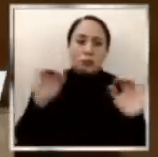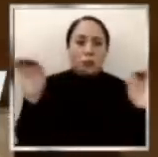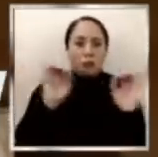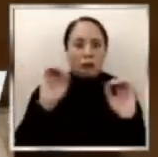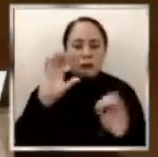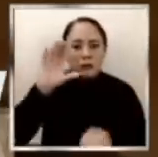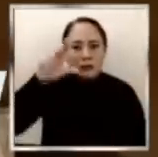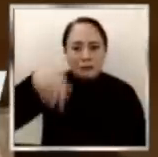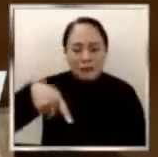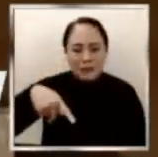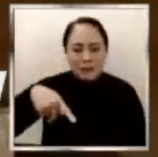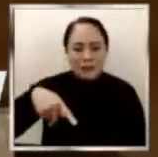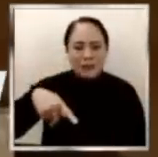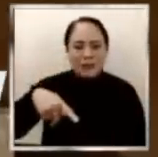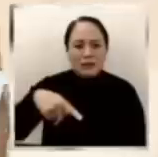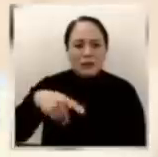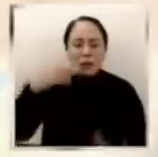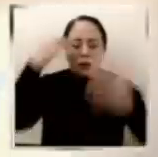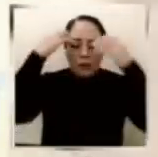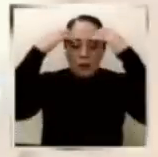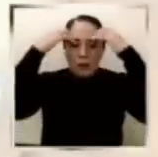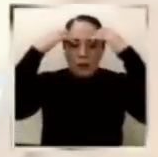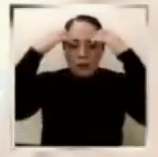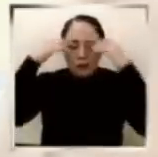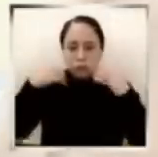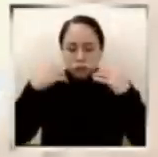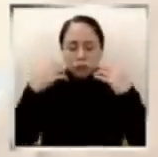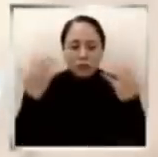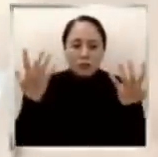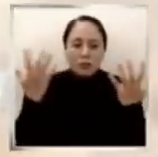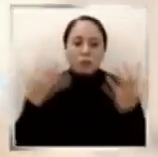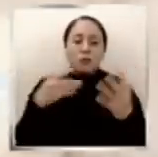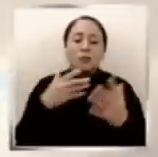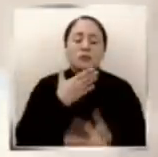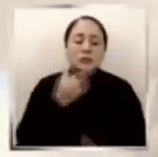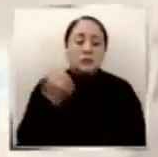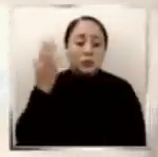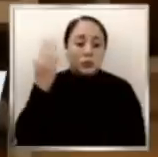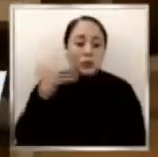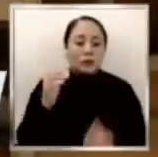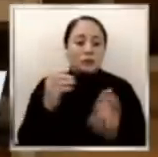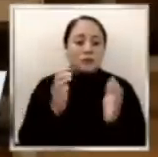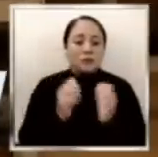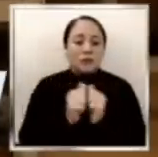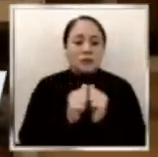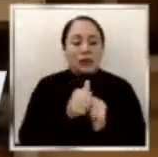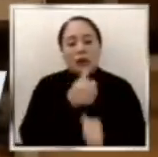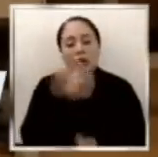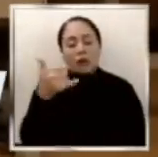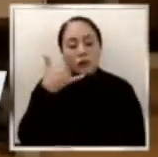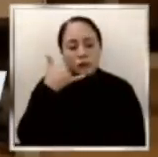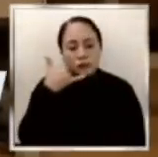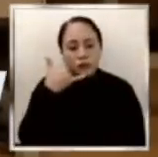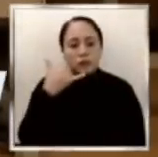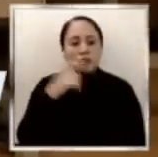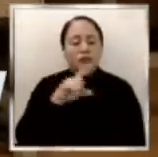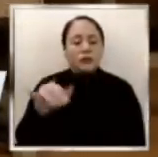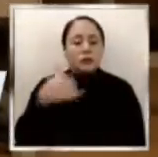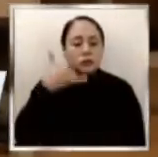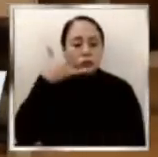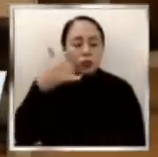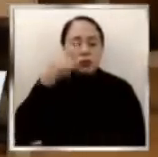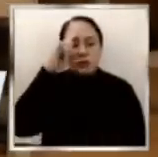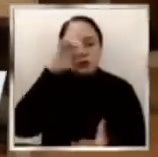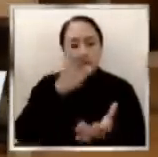cellphone. Pinawisan talaga ako ng malamig. Buti na lang daw ay dala niya ang kanyang spare phone at agad siyang tumawag sa kanyang asawa na